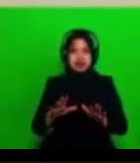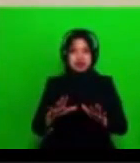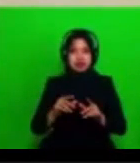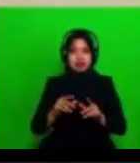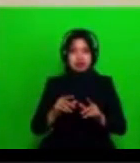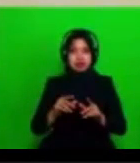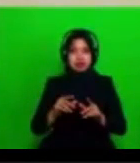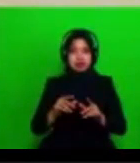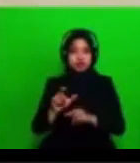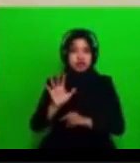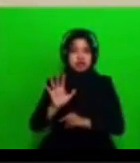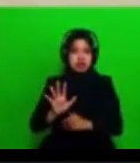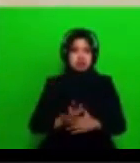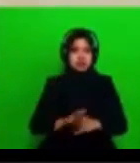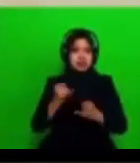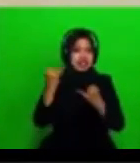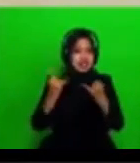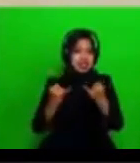berikut.